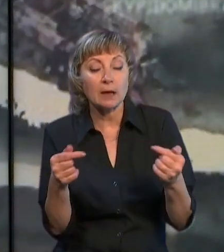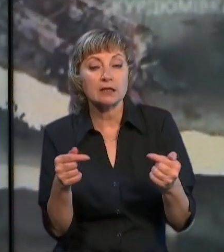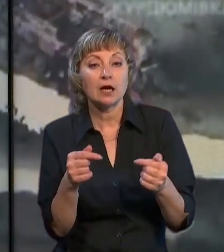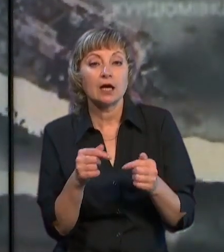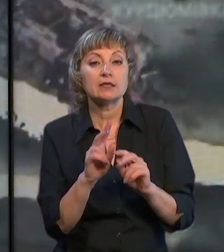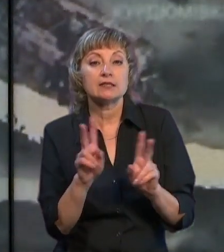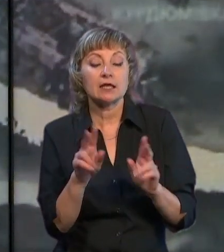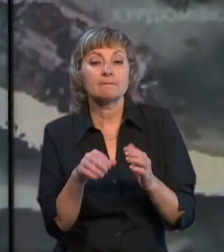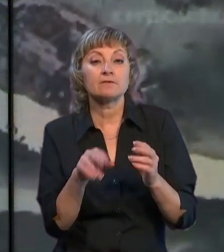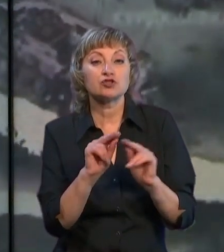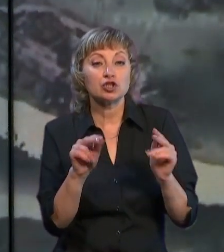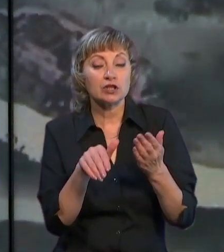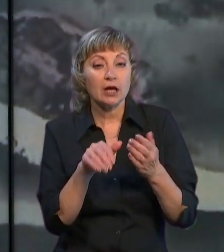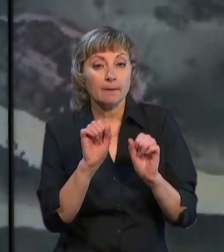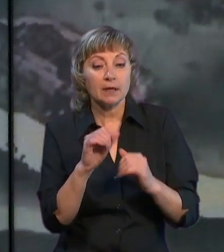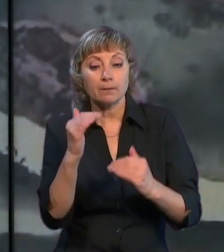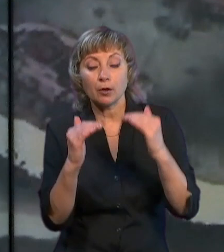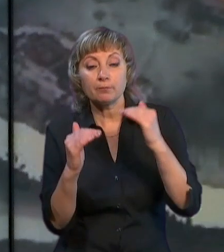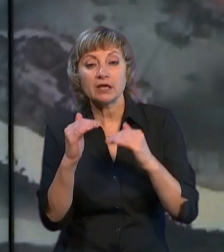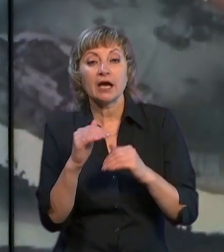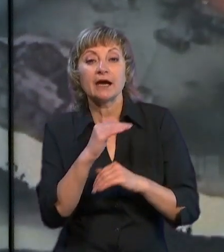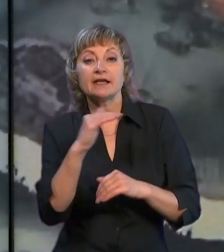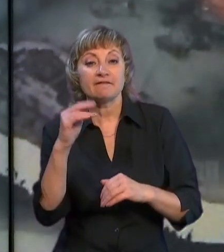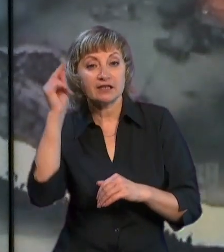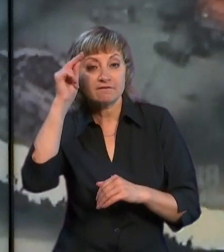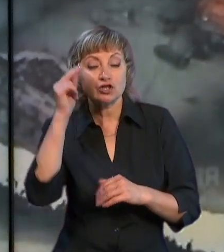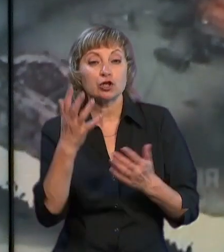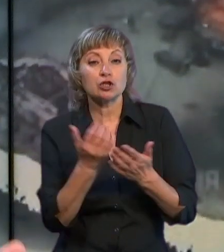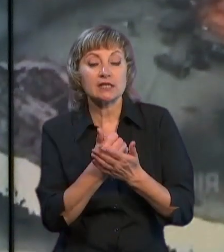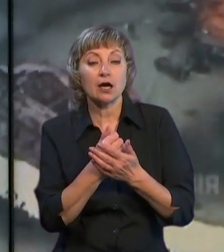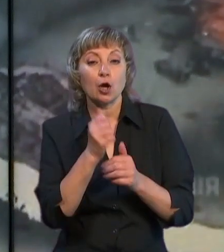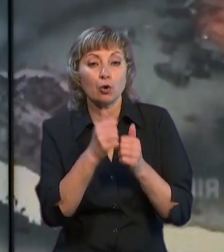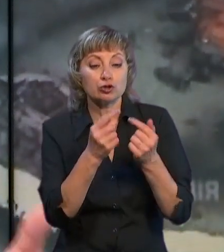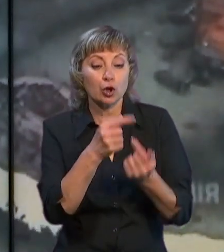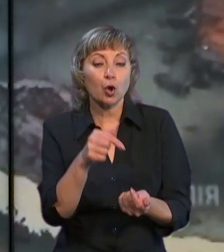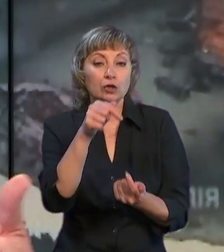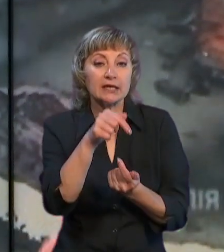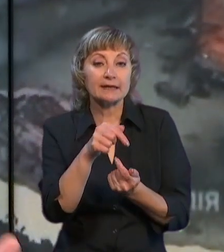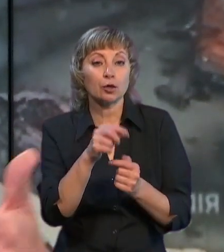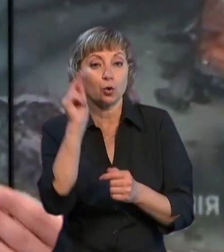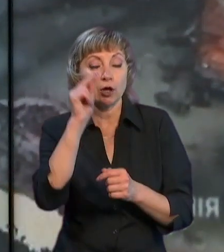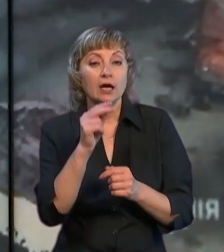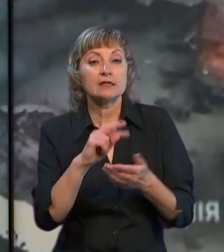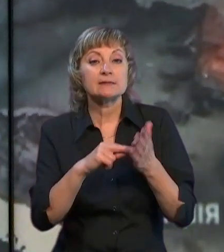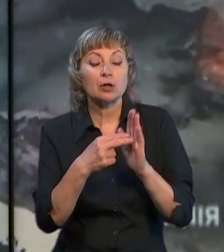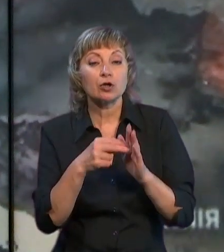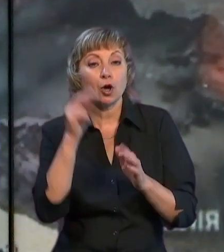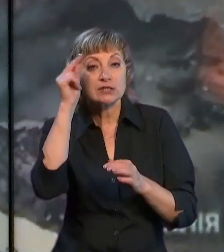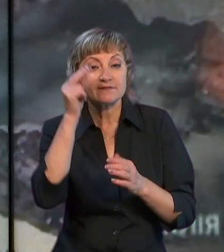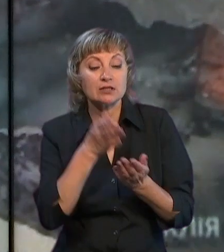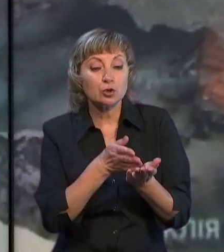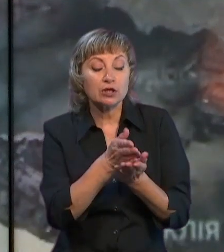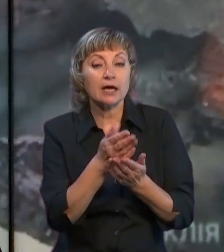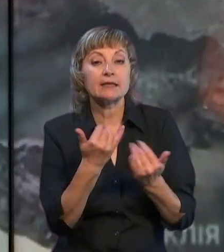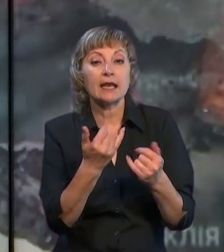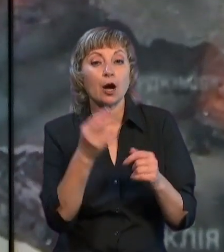міг поміряти рівень навчальних досягнень кожного конкретного учня і спроєктувати індивідуальну освітню траєкторію для цього учня.